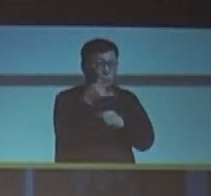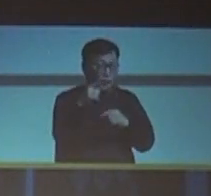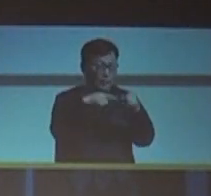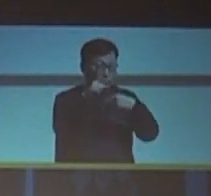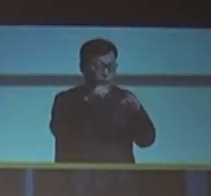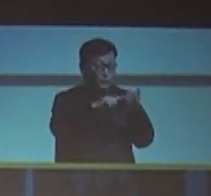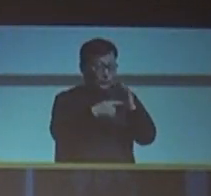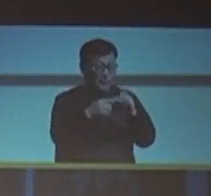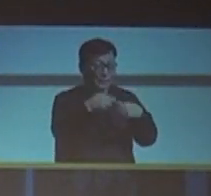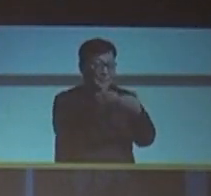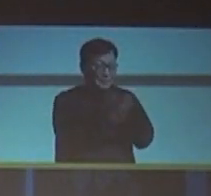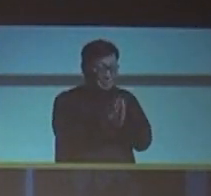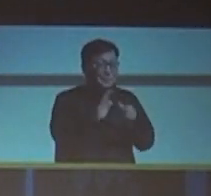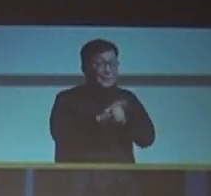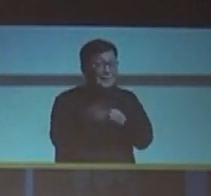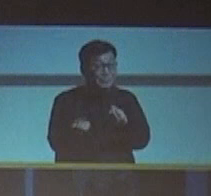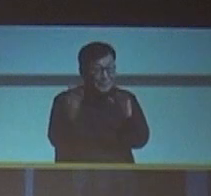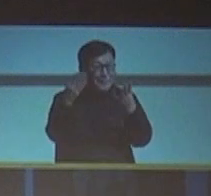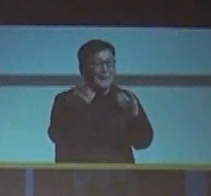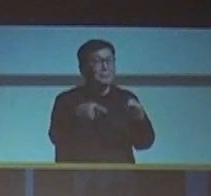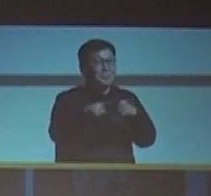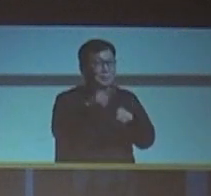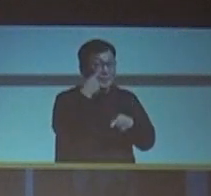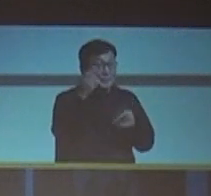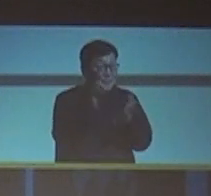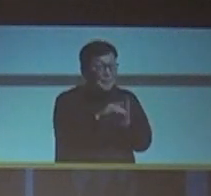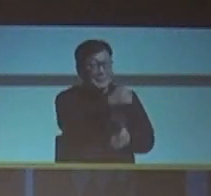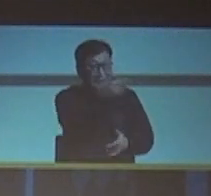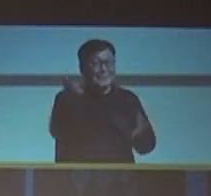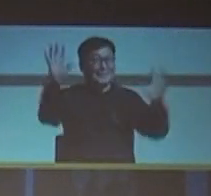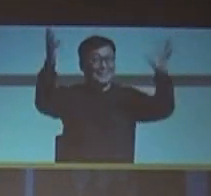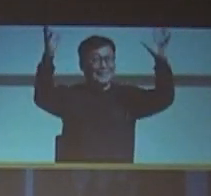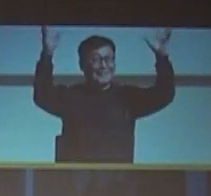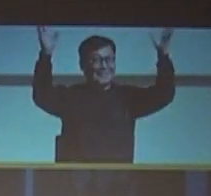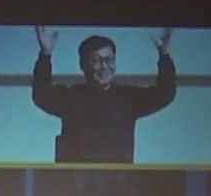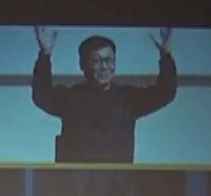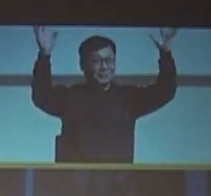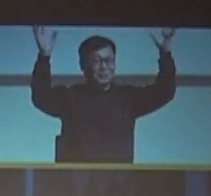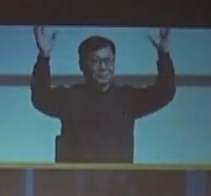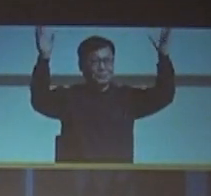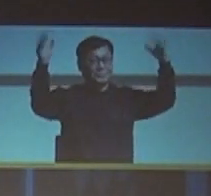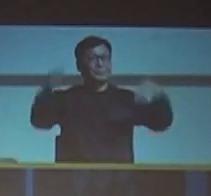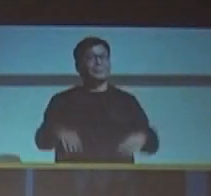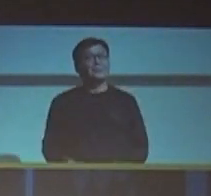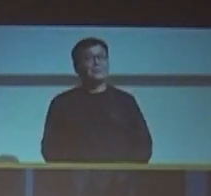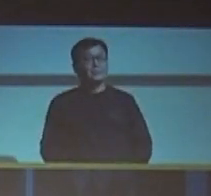공연팀의 아모르 파티 함께 보셨습니다. 다시 한번 뜨거운 박수 부탁드립니다.